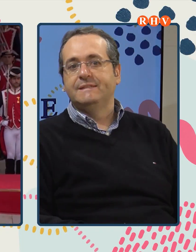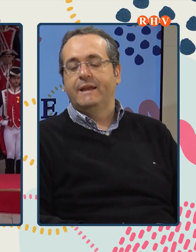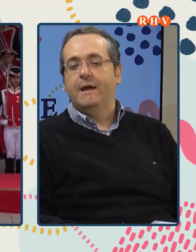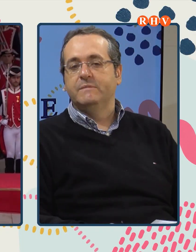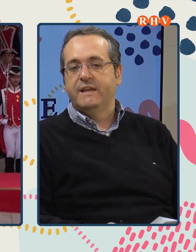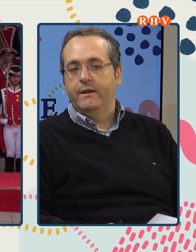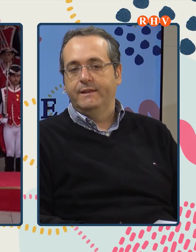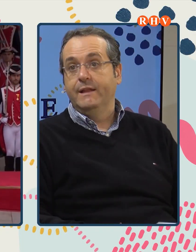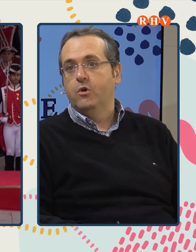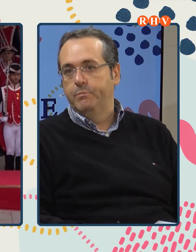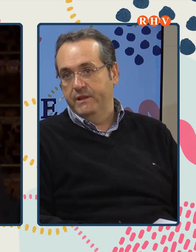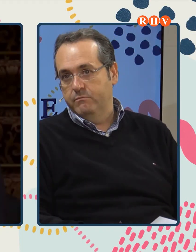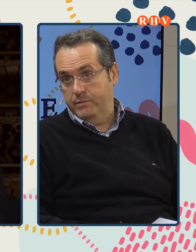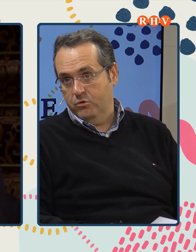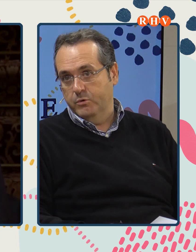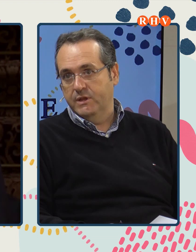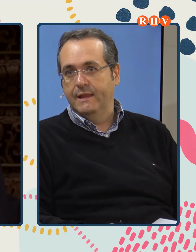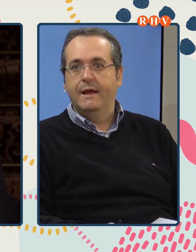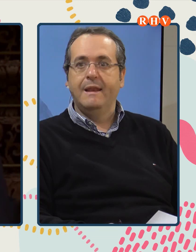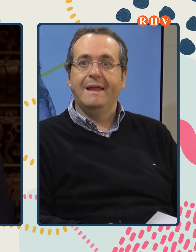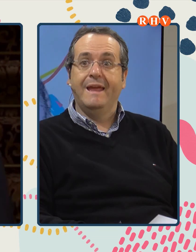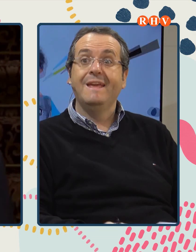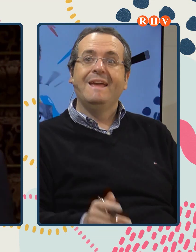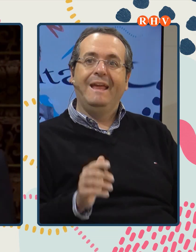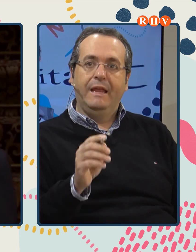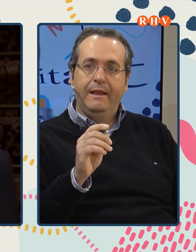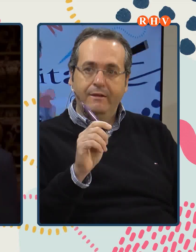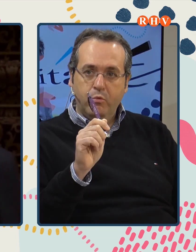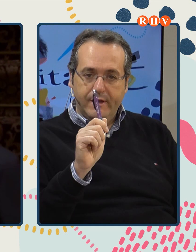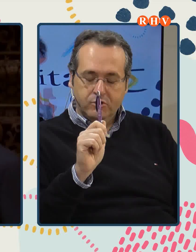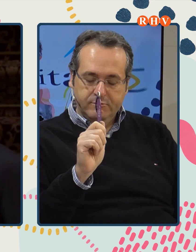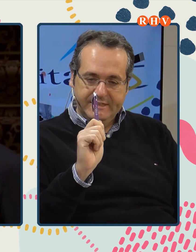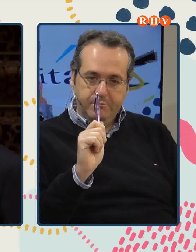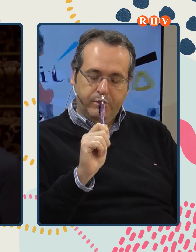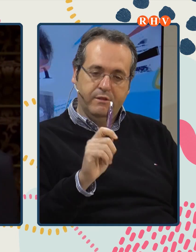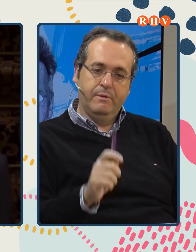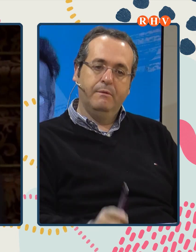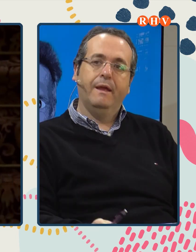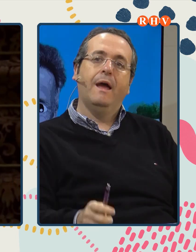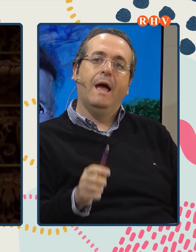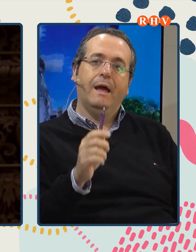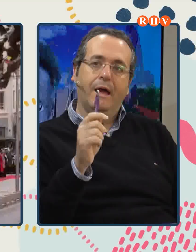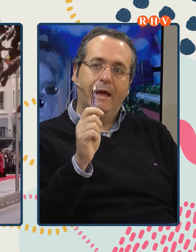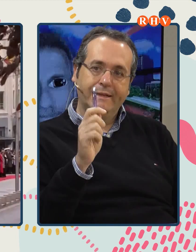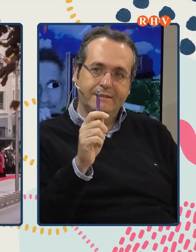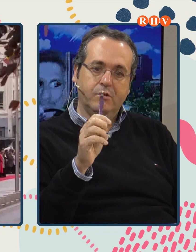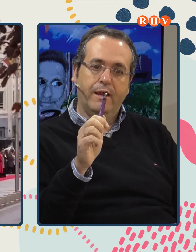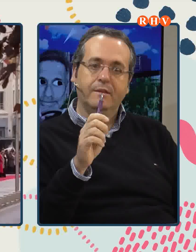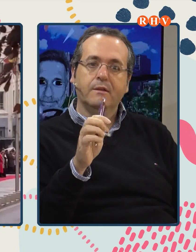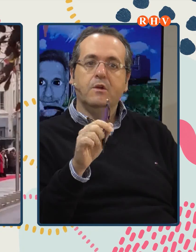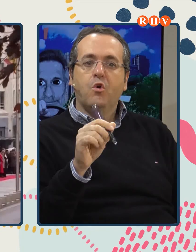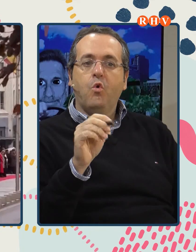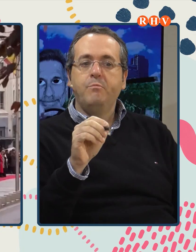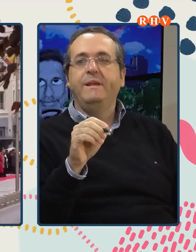i pensar amb serenitat, complint per suposat la llei. I una de les coses més importants per a mi, haguessin